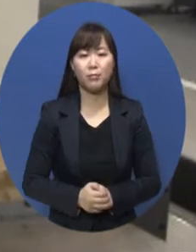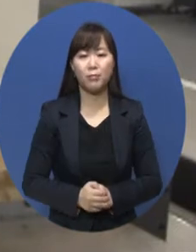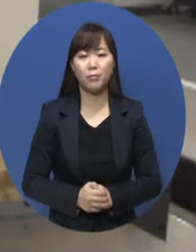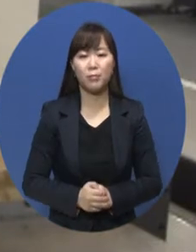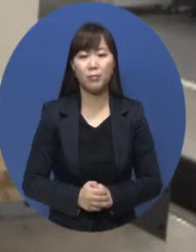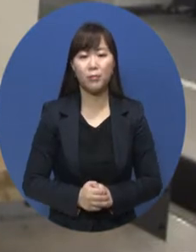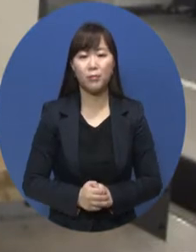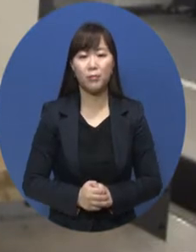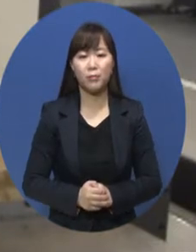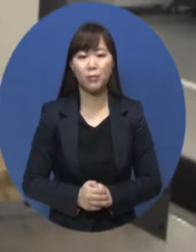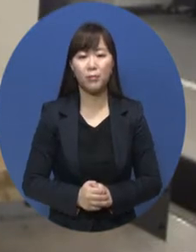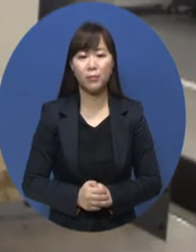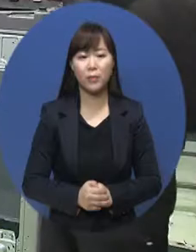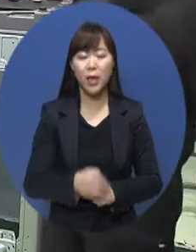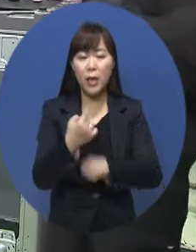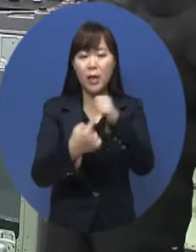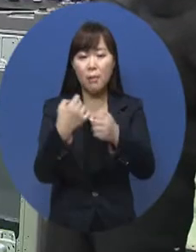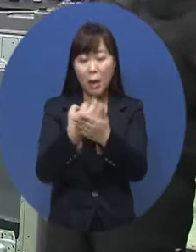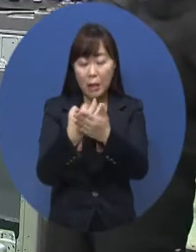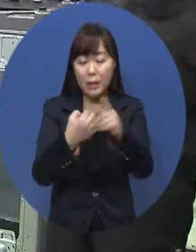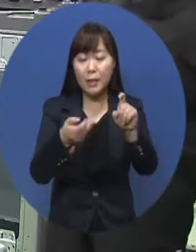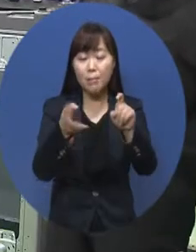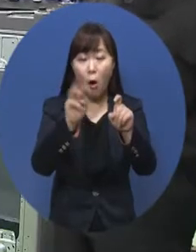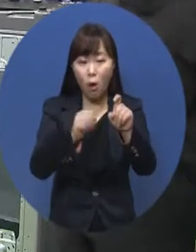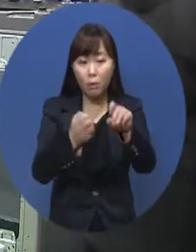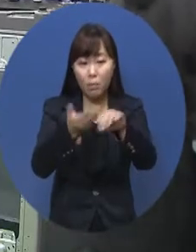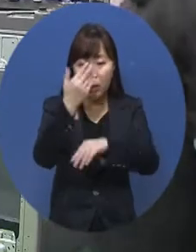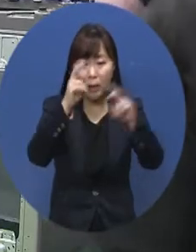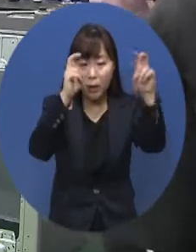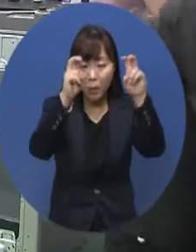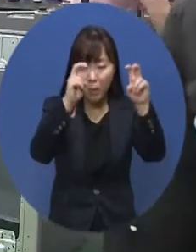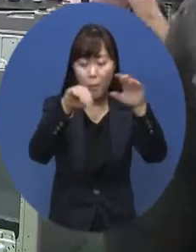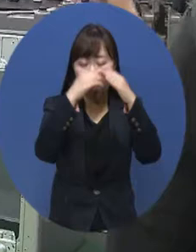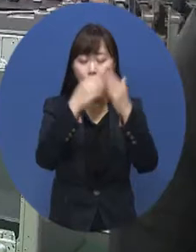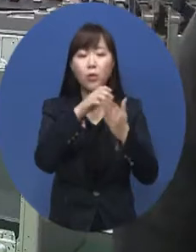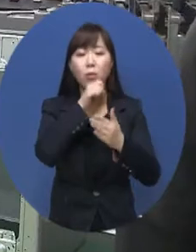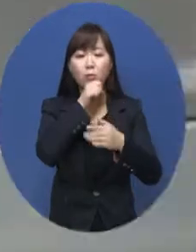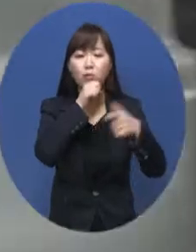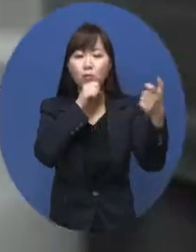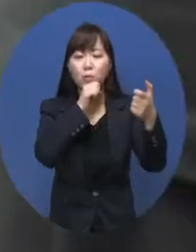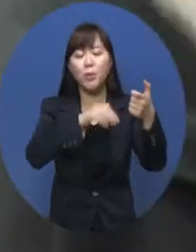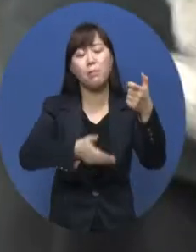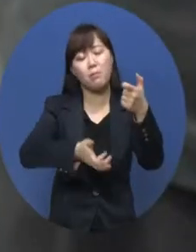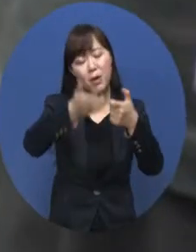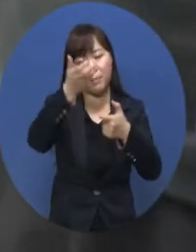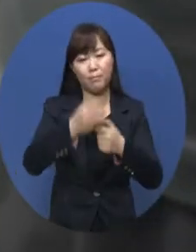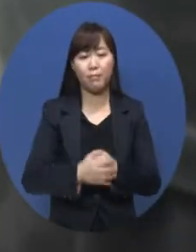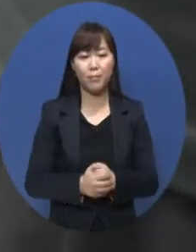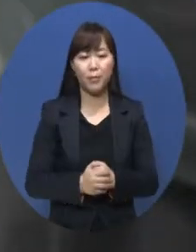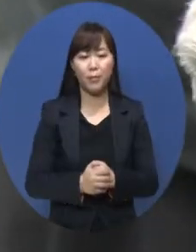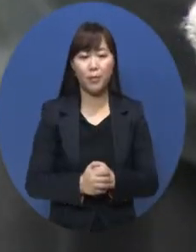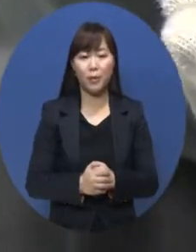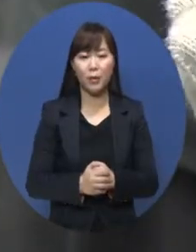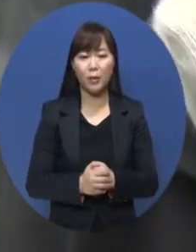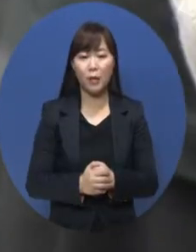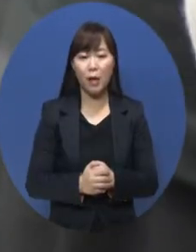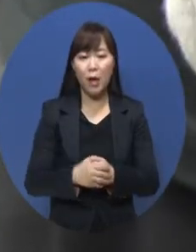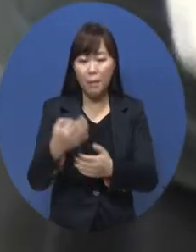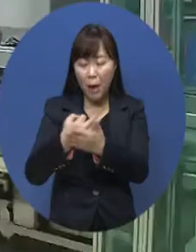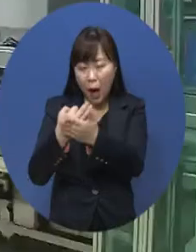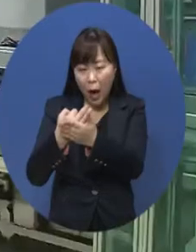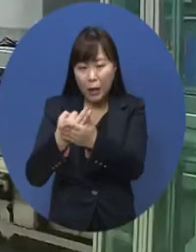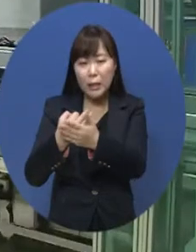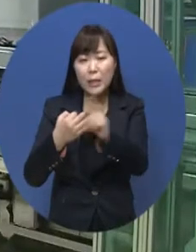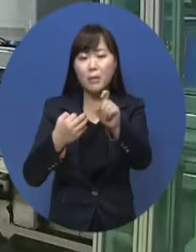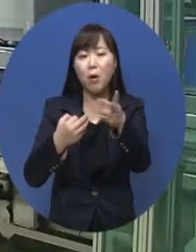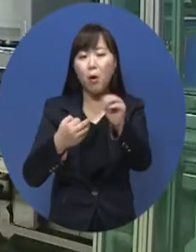나타났습니다. 연 매출액 10억 원 이상 기업의 경우 모두 60점 이상의 평균 점수를 보인 반면 연 매출액 10억